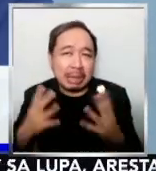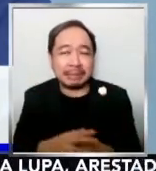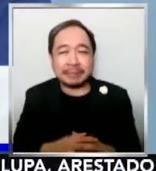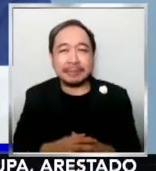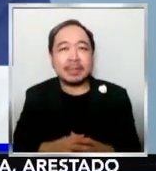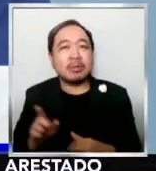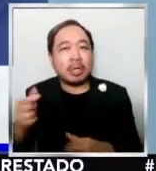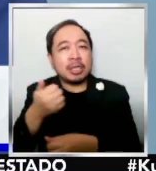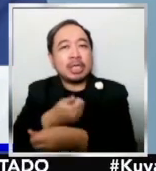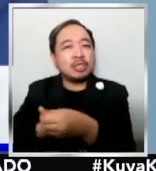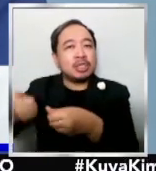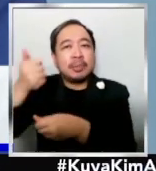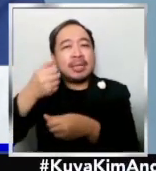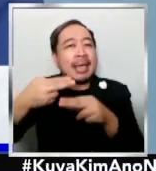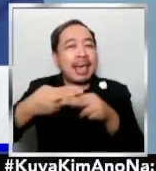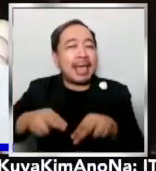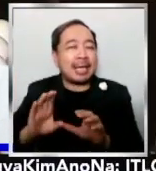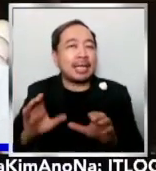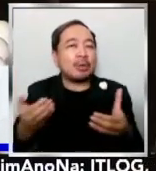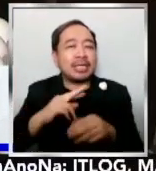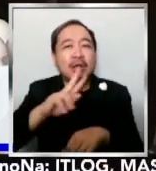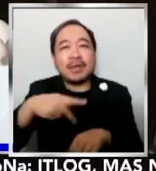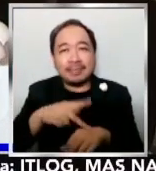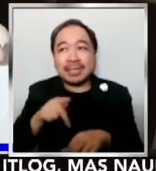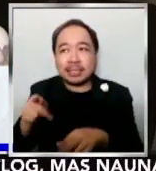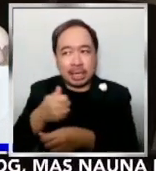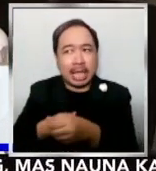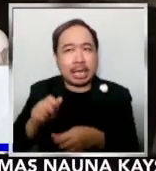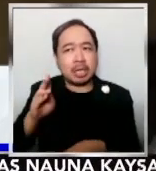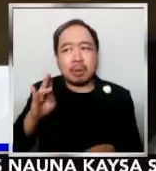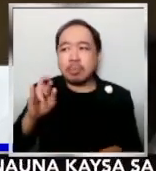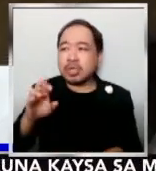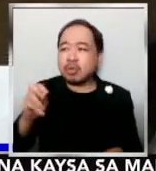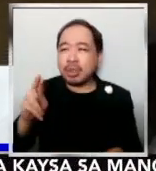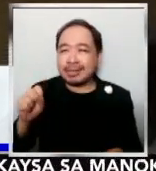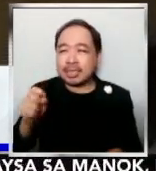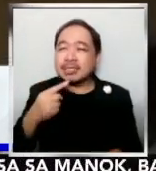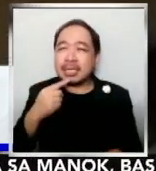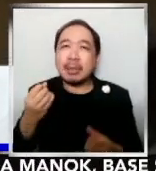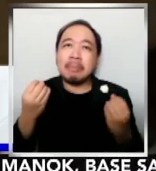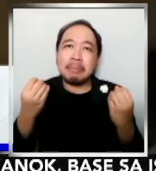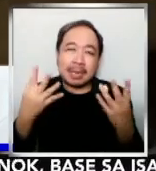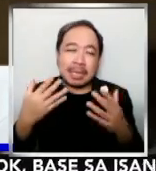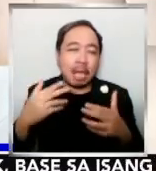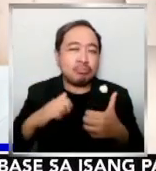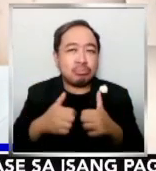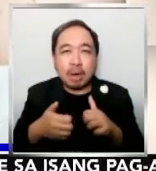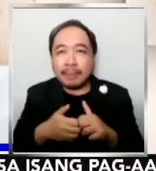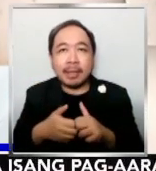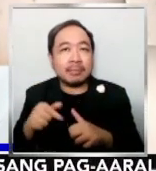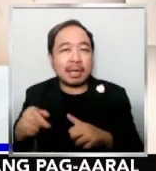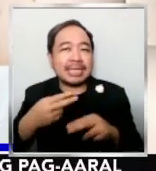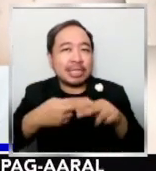si AGAP Party List Representative Nicanor Briones, marami noon ang pumasok sa pag-iitlog nang magkaproblema sa hog at poultry. Pero nauwi